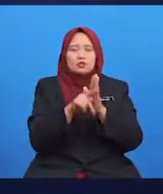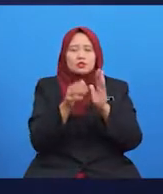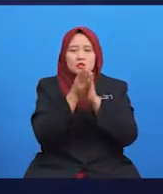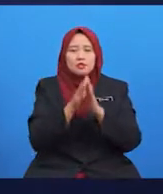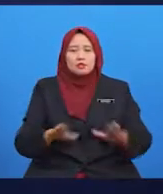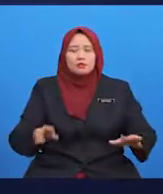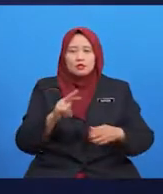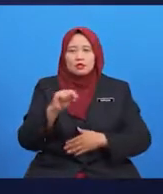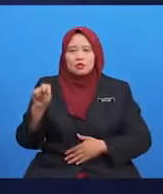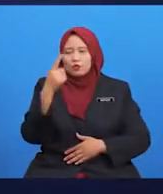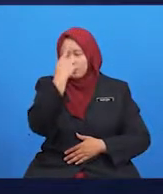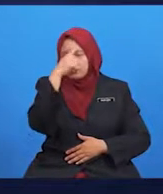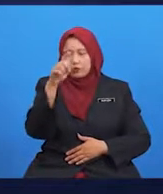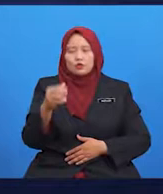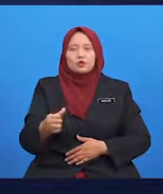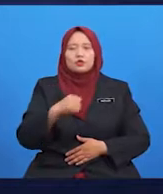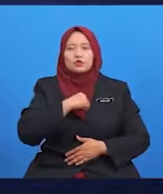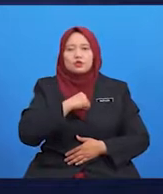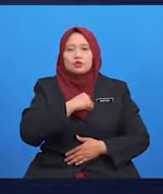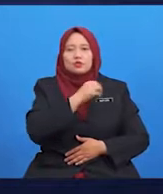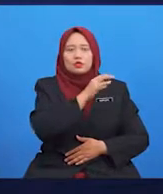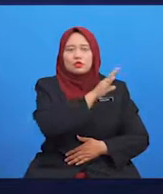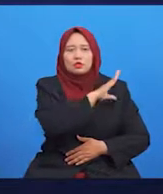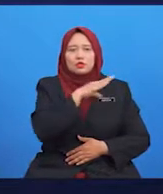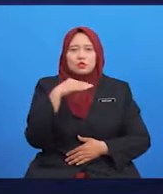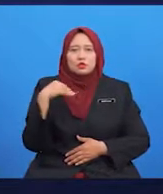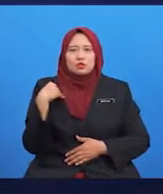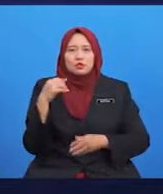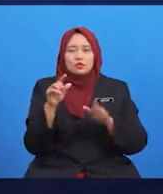sendiri, keluarga dan saudara seagama.